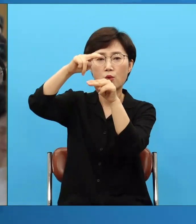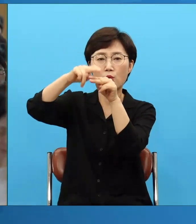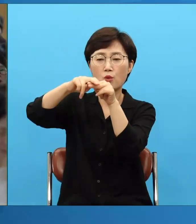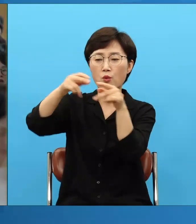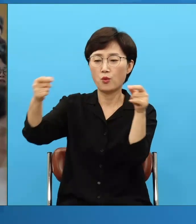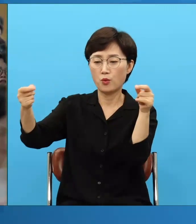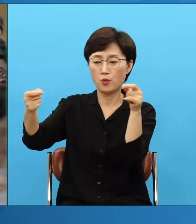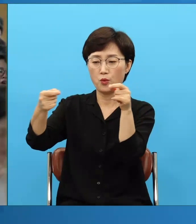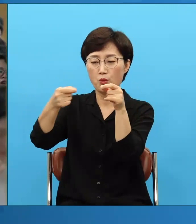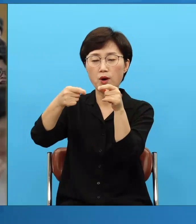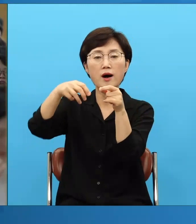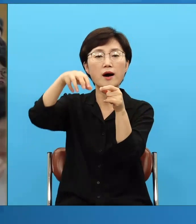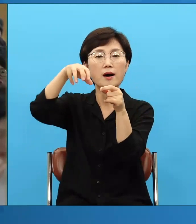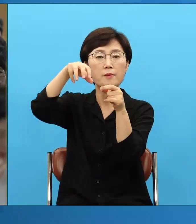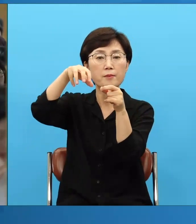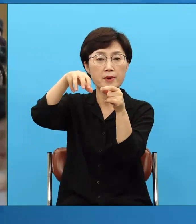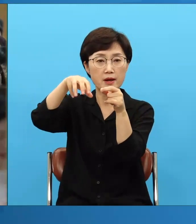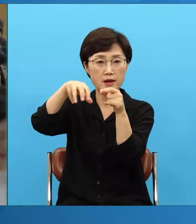아버지